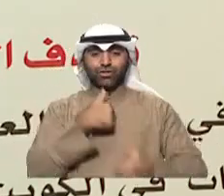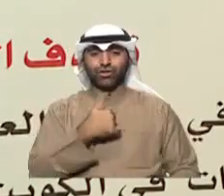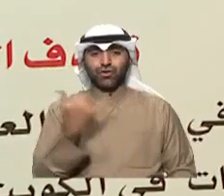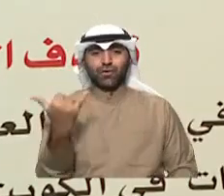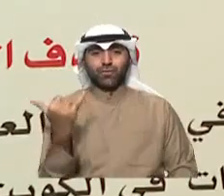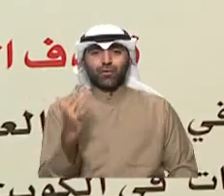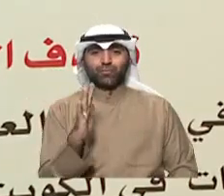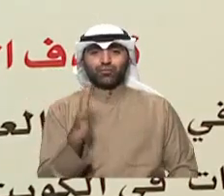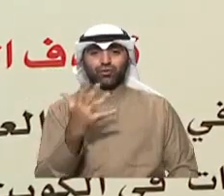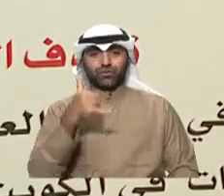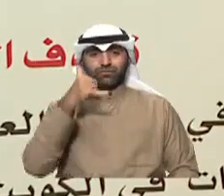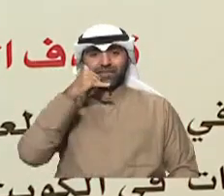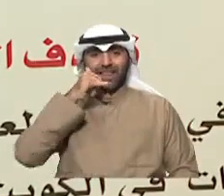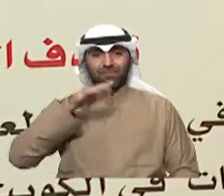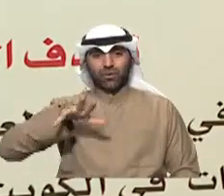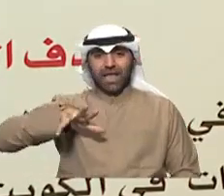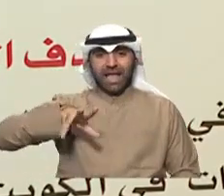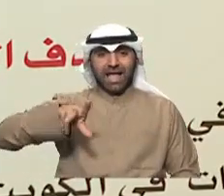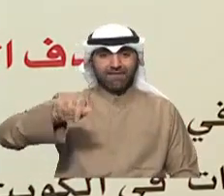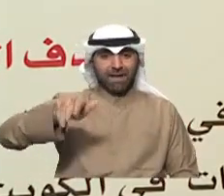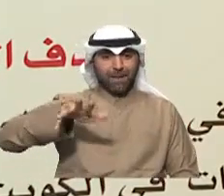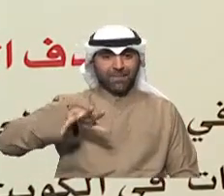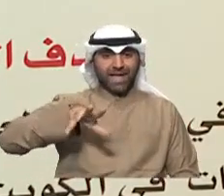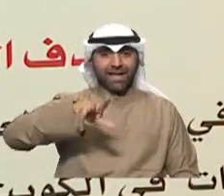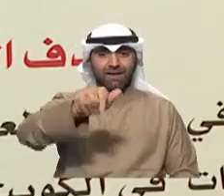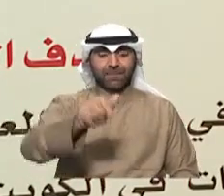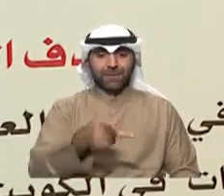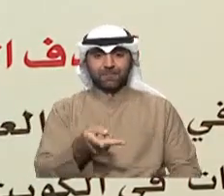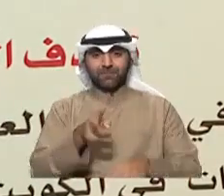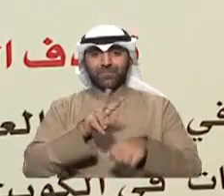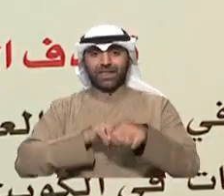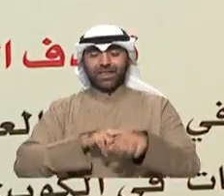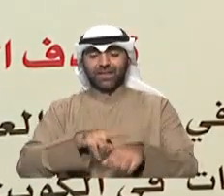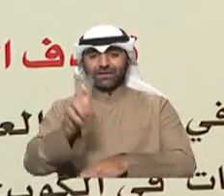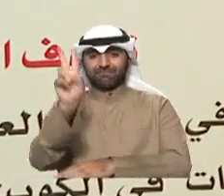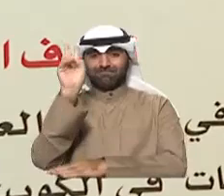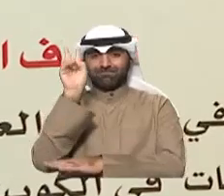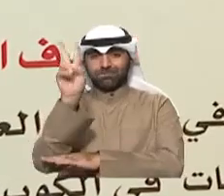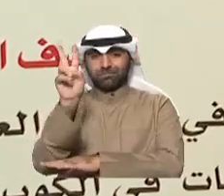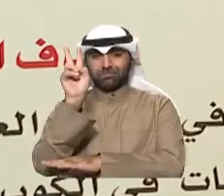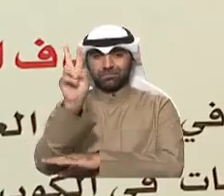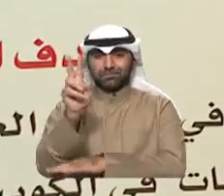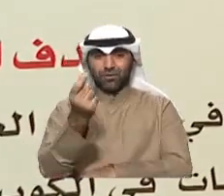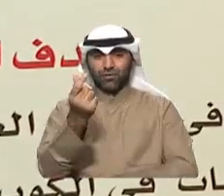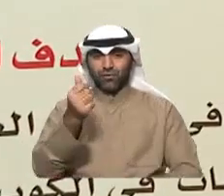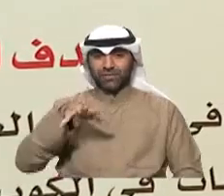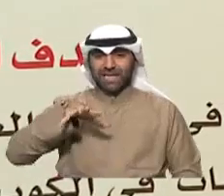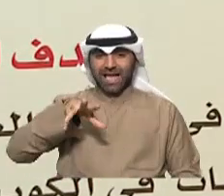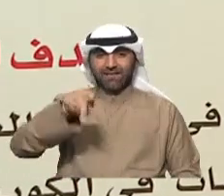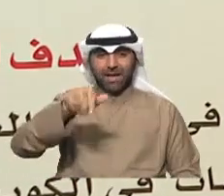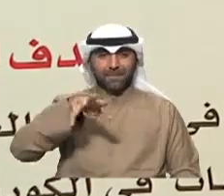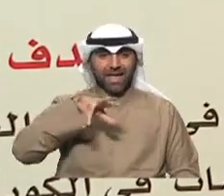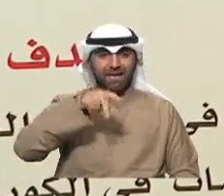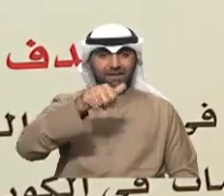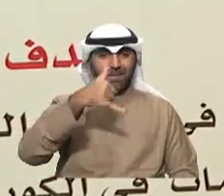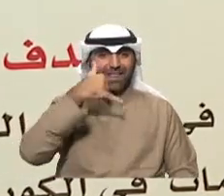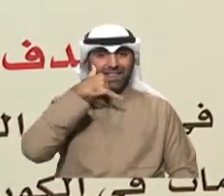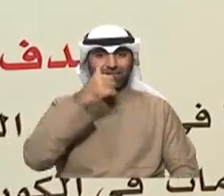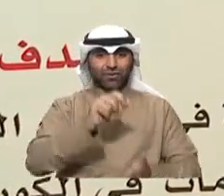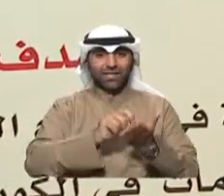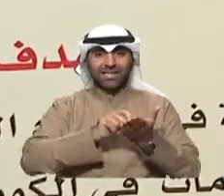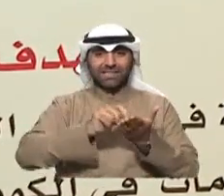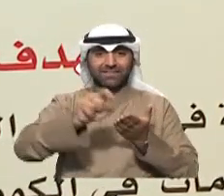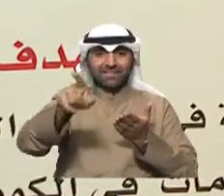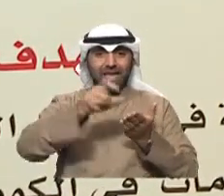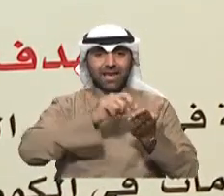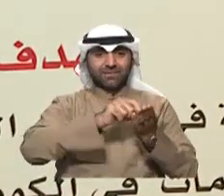اللي تؤثر على الجرائم الإلكترونية، كيفية مكافحتها، شلون احنا شنو هي السبل من اكثر من